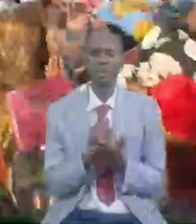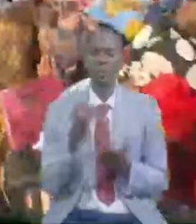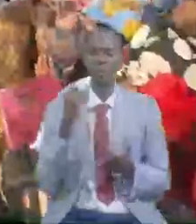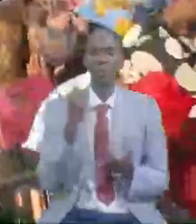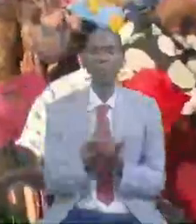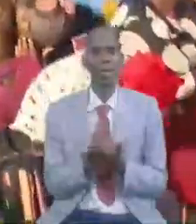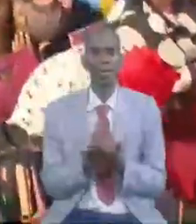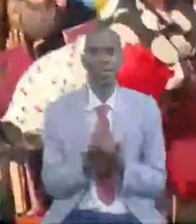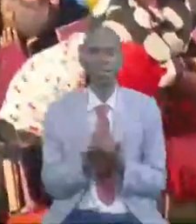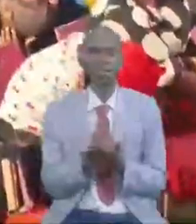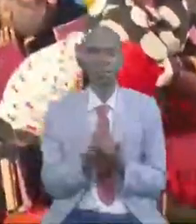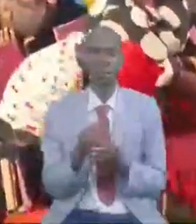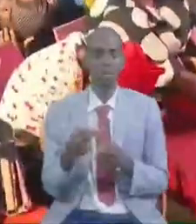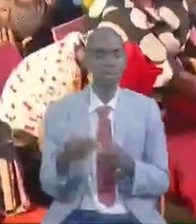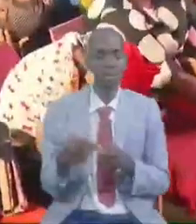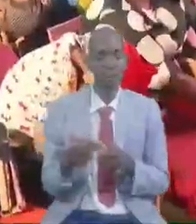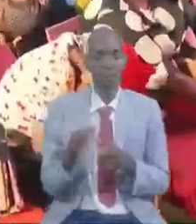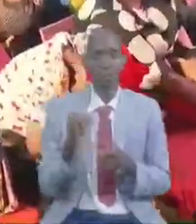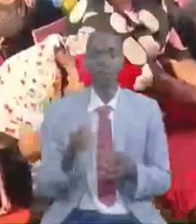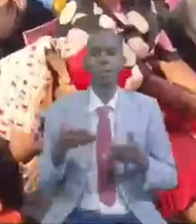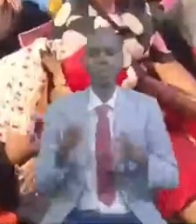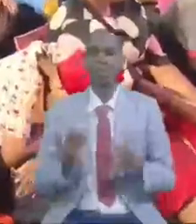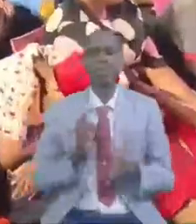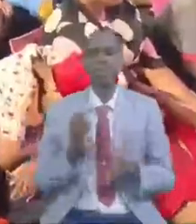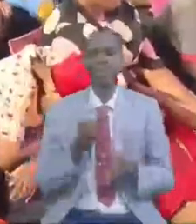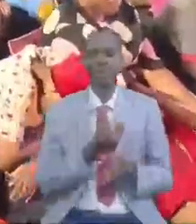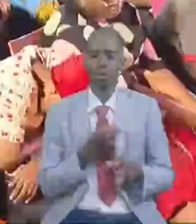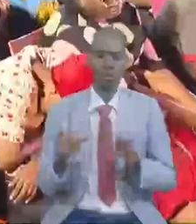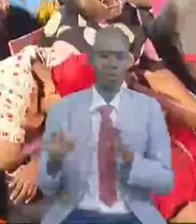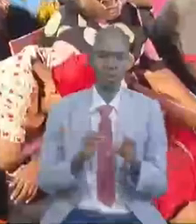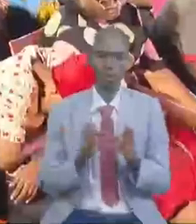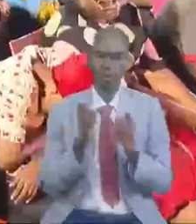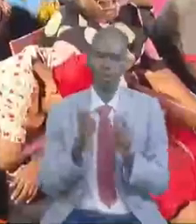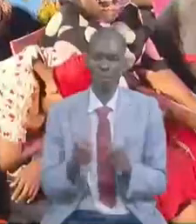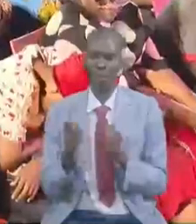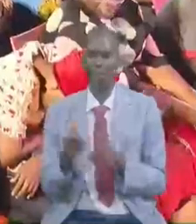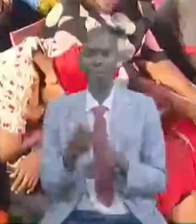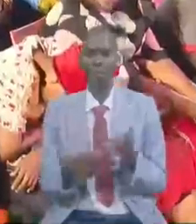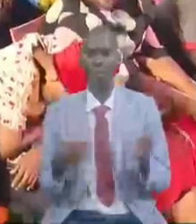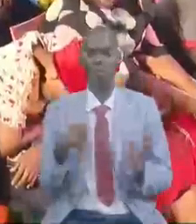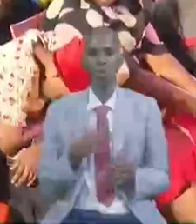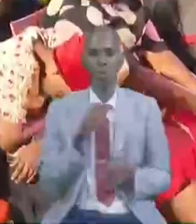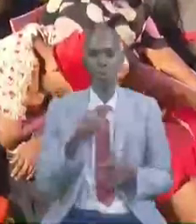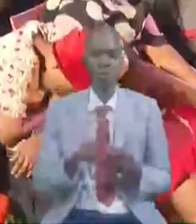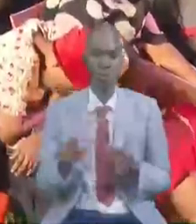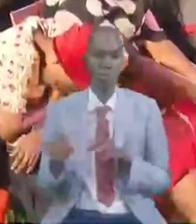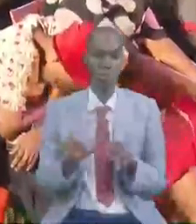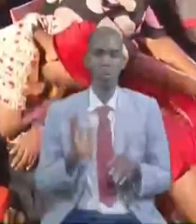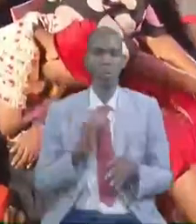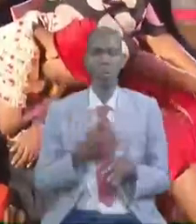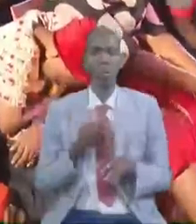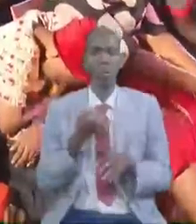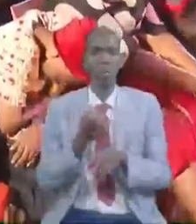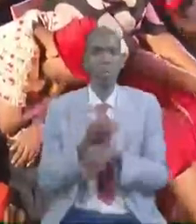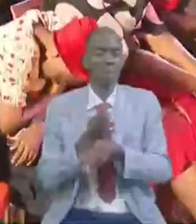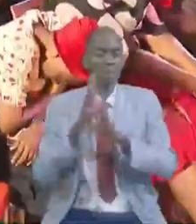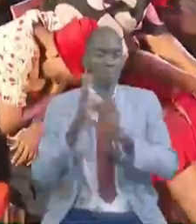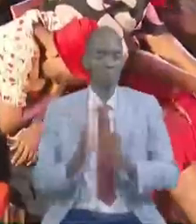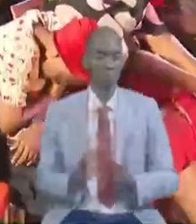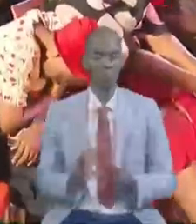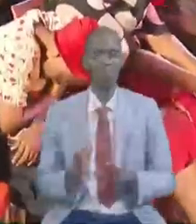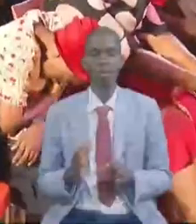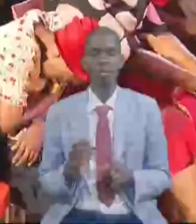Amen. Brièvement, faisons ce que nous devons faire rapidement. Nos conseils, que Dieu vous bénisse. Alors,